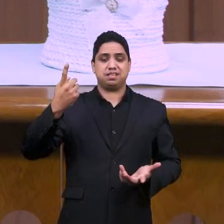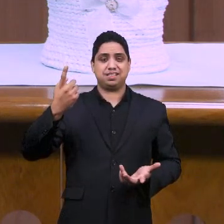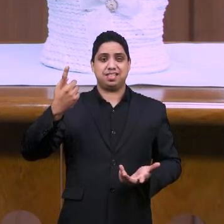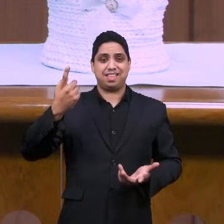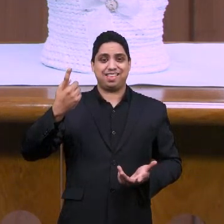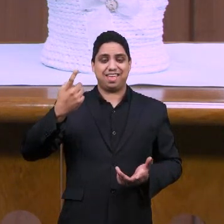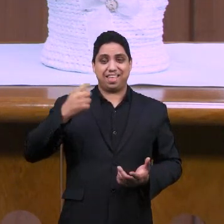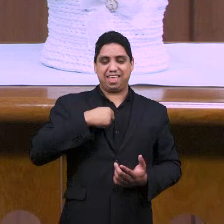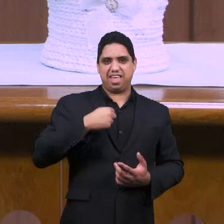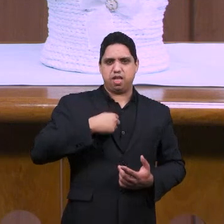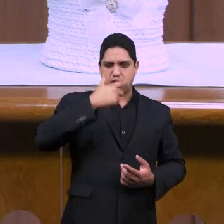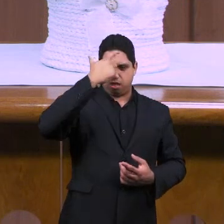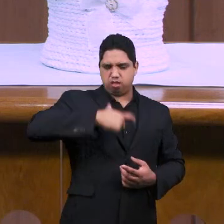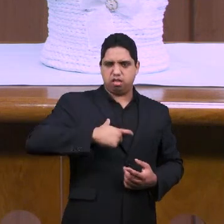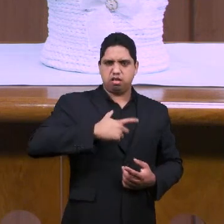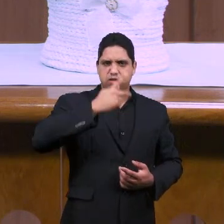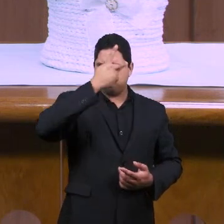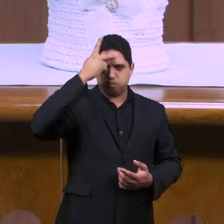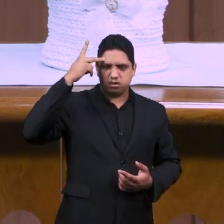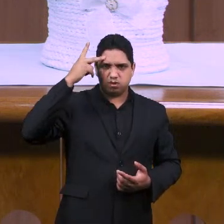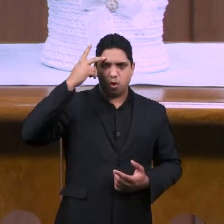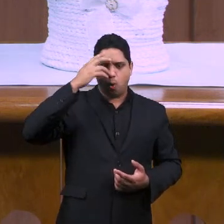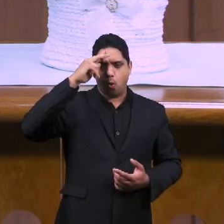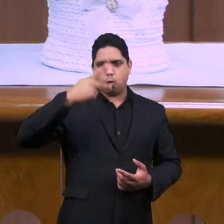pas celui